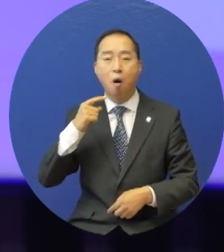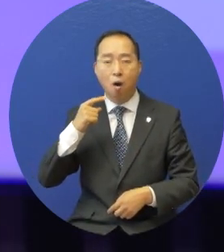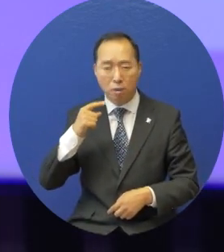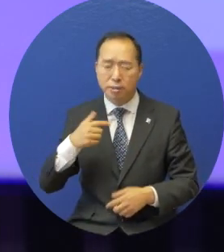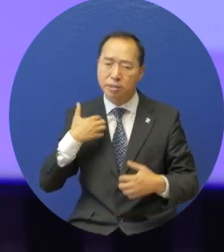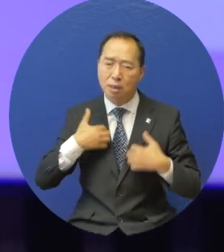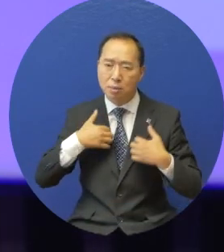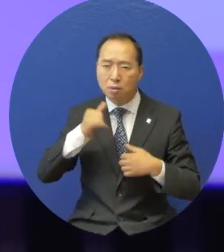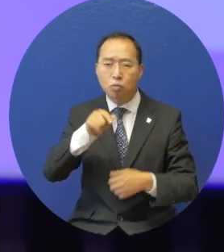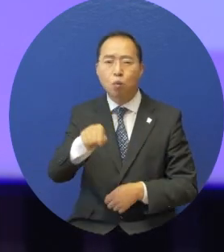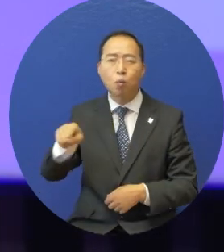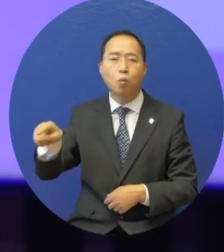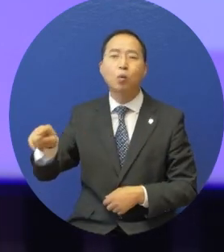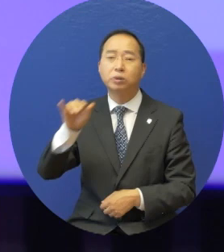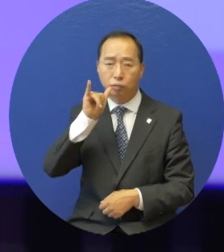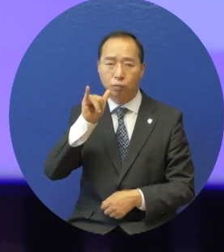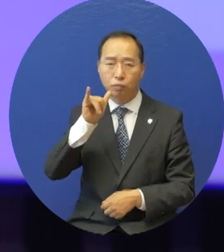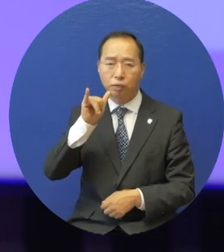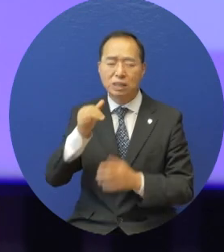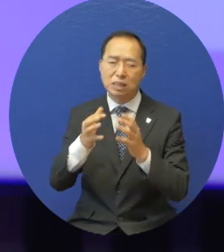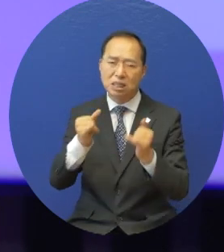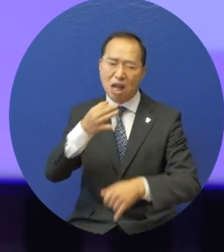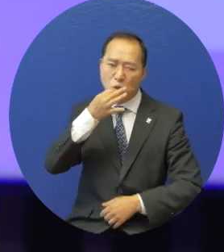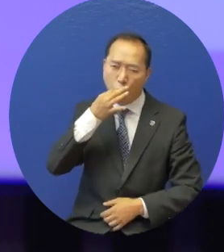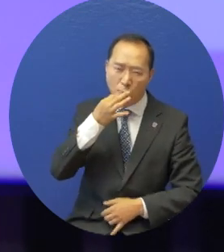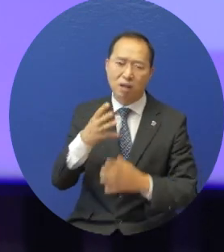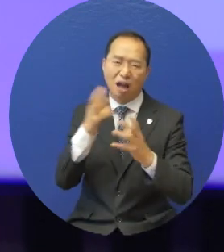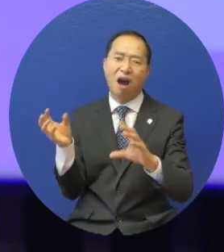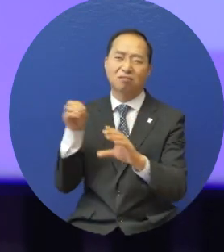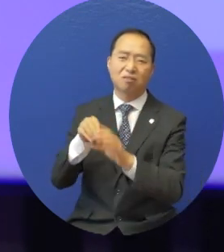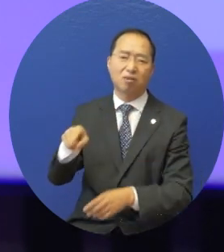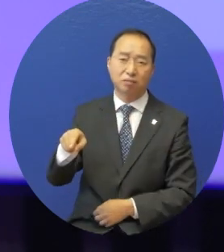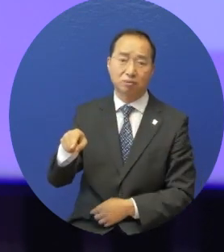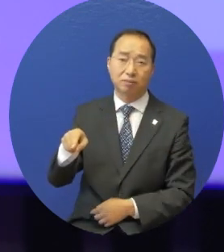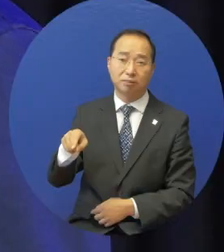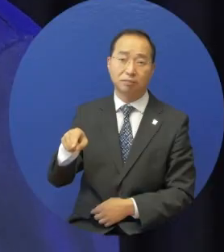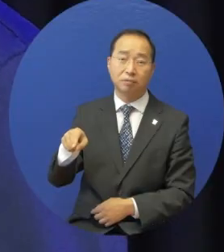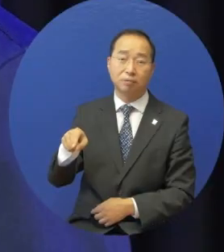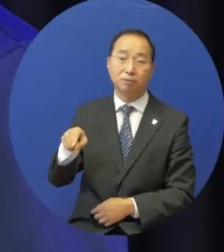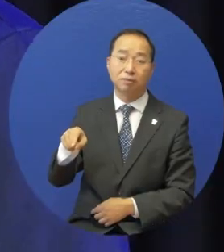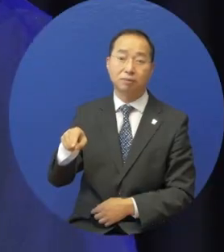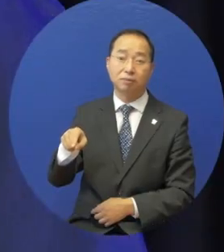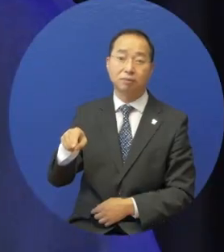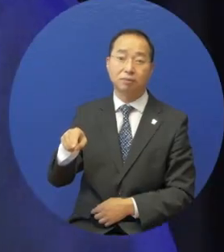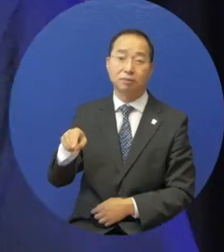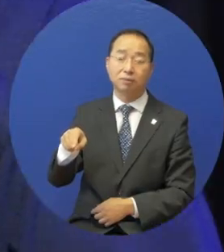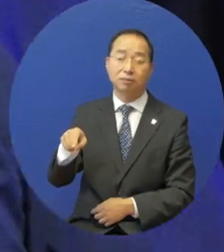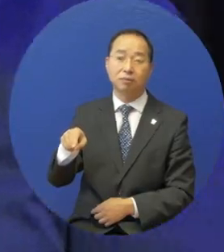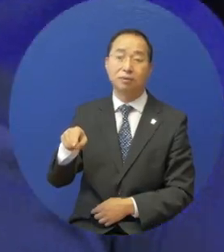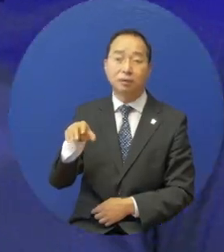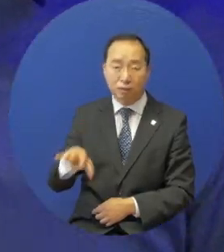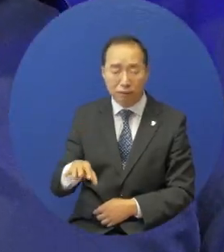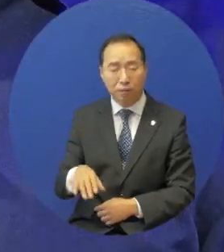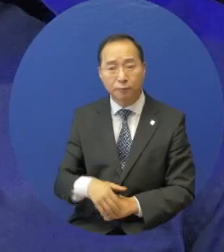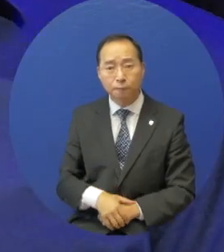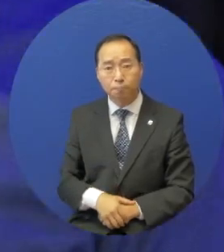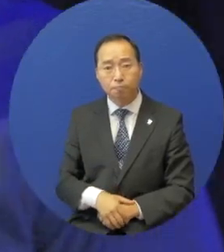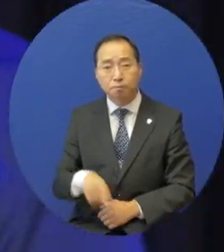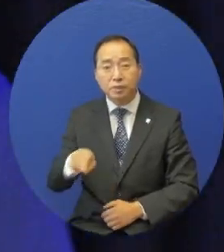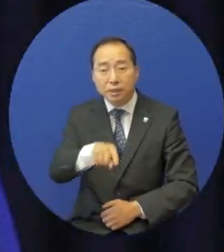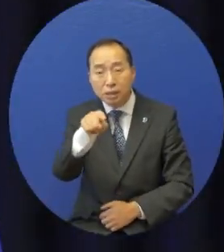생각하는 굉장히 재미있는 것들이 다 들어가 있어요. 인간의 욕망들이 다 들어가 있어요. 그러면 이 아주